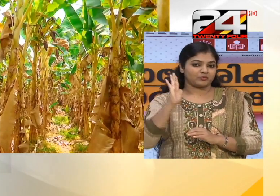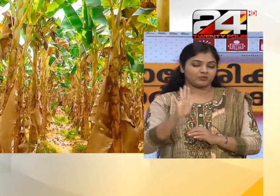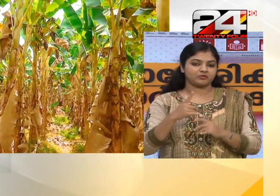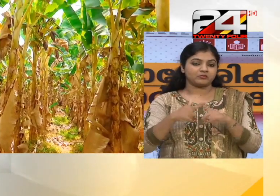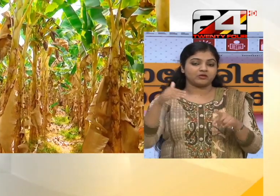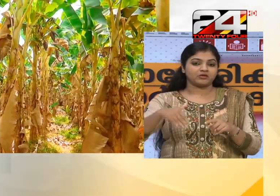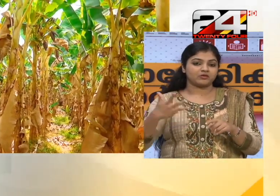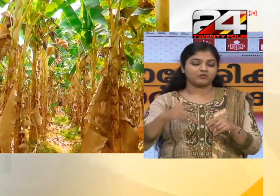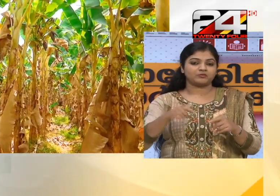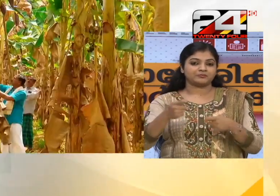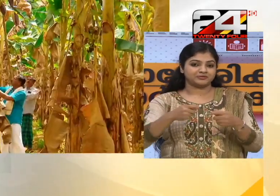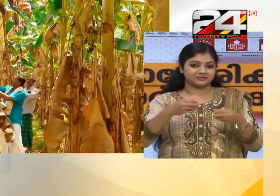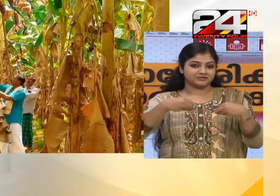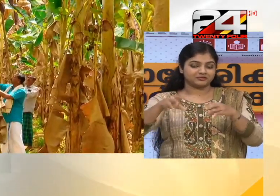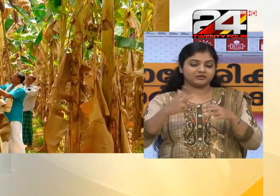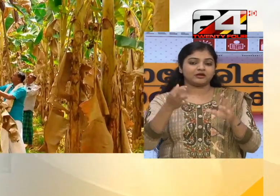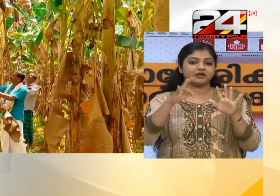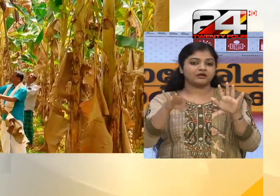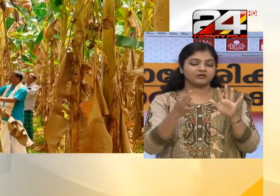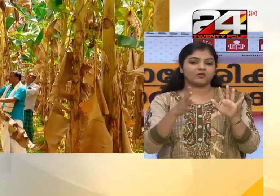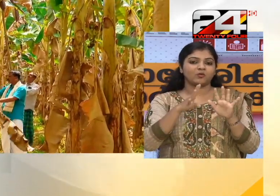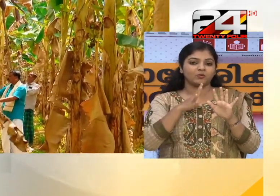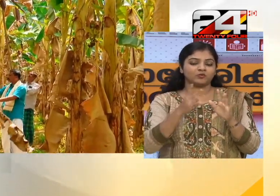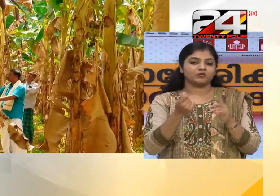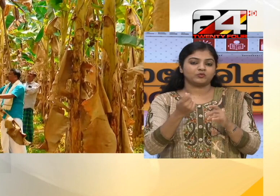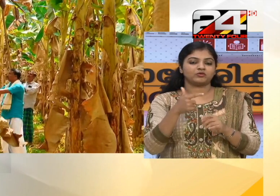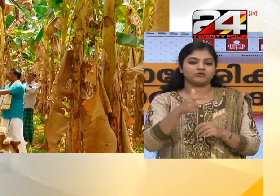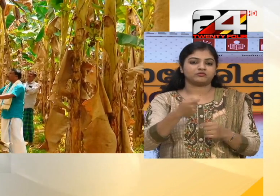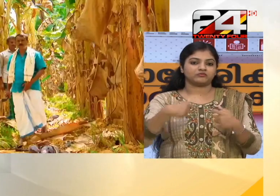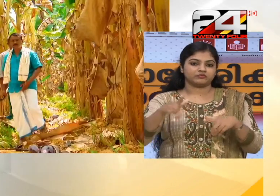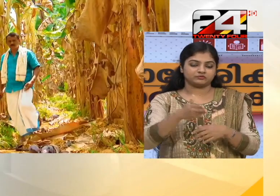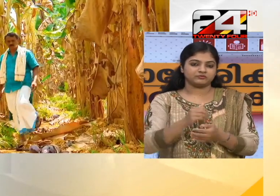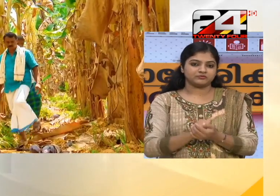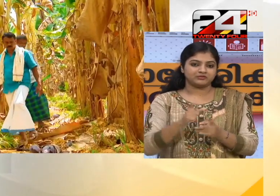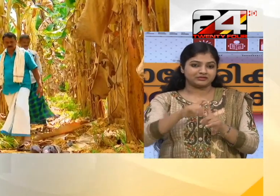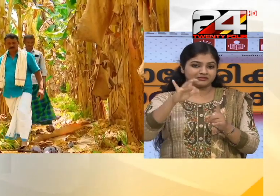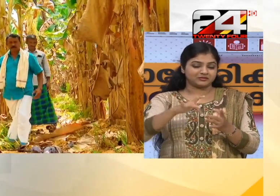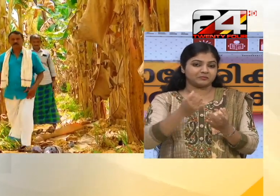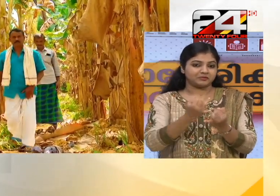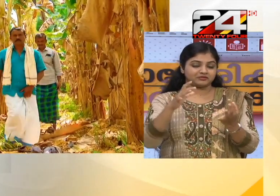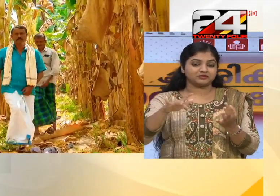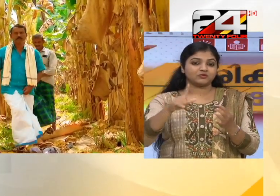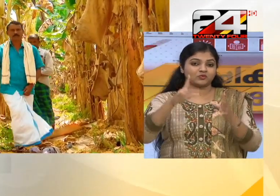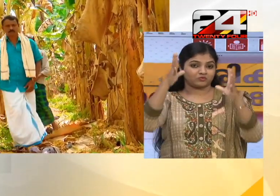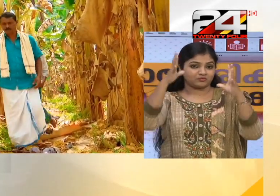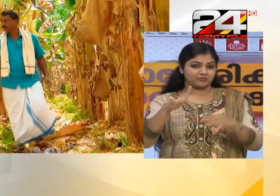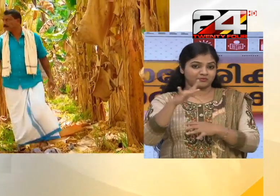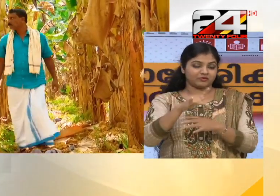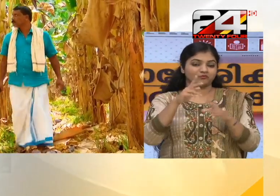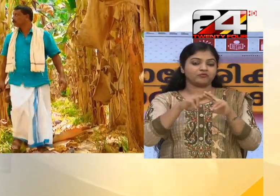ഇപ്പോൾ പൊതുവിപണിയിലേക്ക് 8-ഉം 9-ഉം രൂപയ്ക്ക് വാഴ നൽകേണ്ട അവസ്ഥയിലാണ് കർഷകർ. ജില്ലയിൽ പലയിടത്തും 1 കുലപ്പഴത്തിന് ആകെ